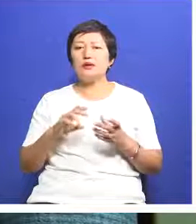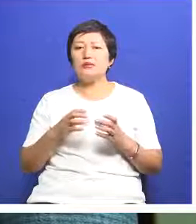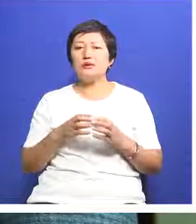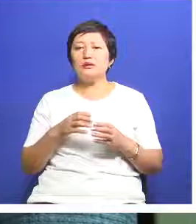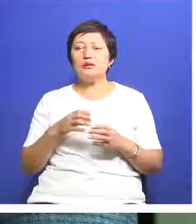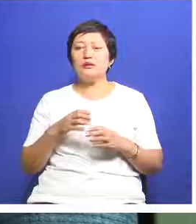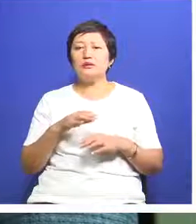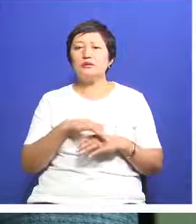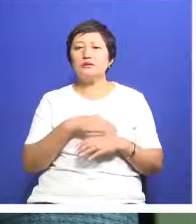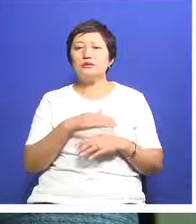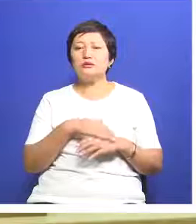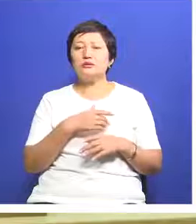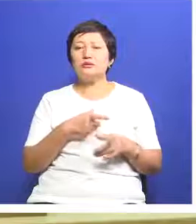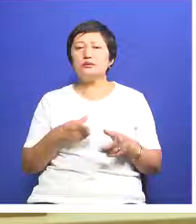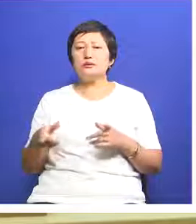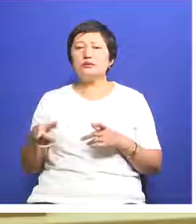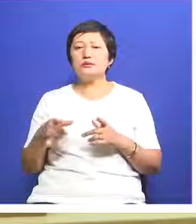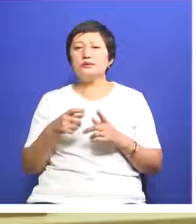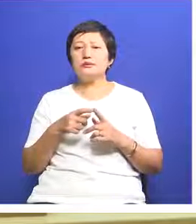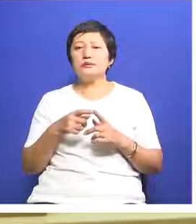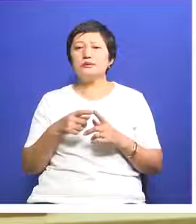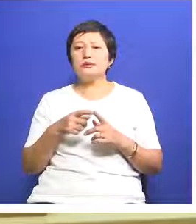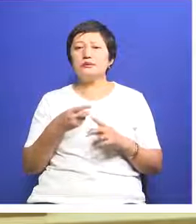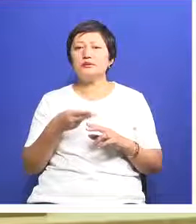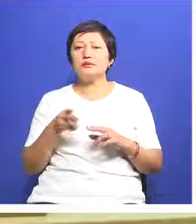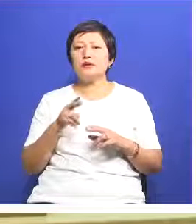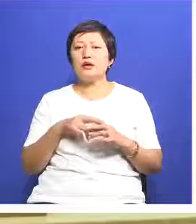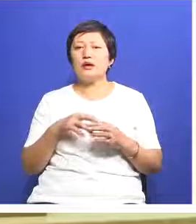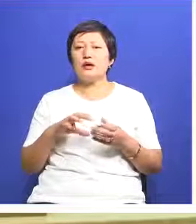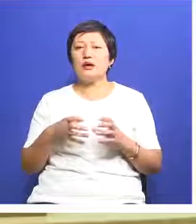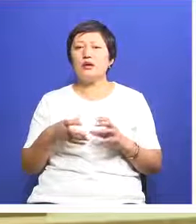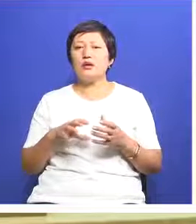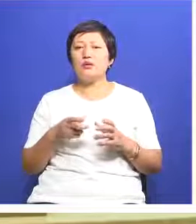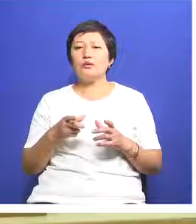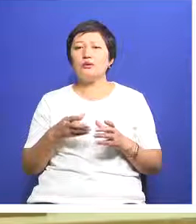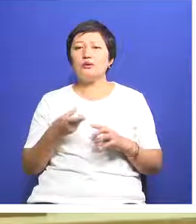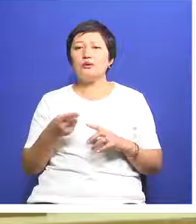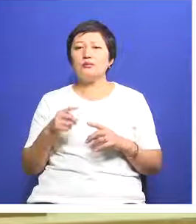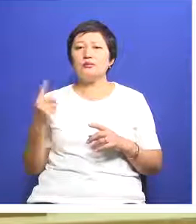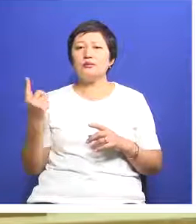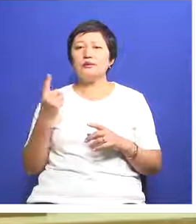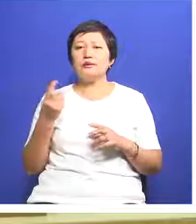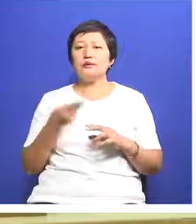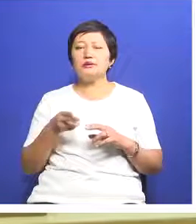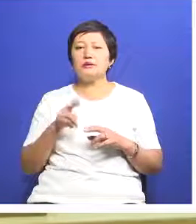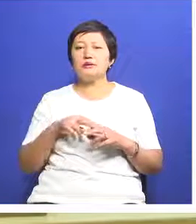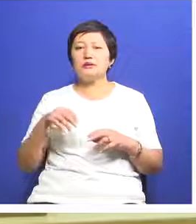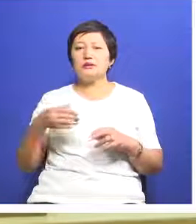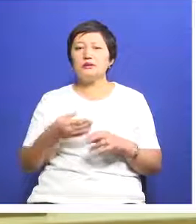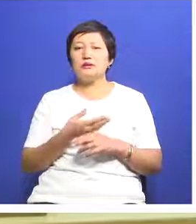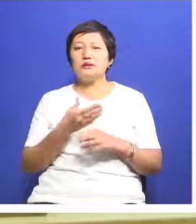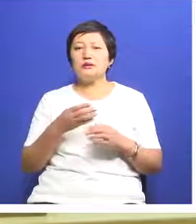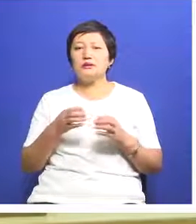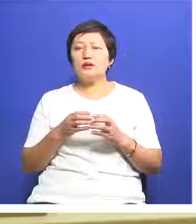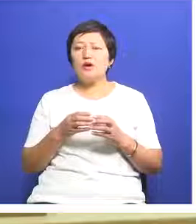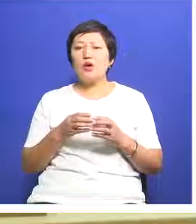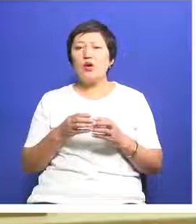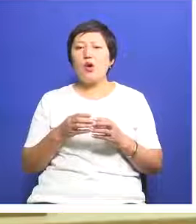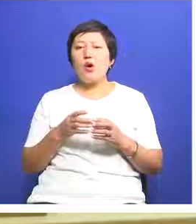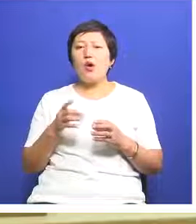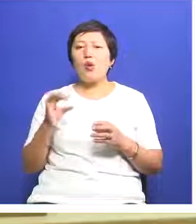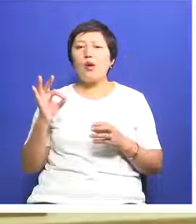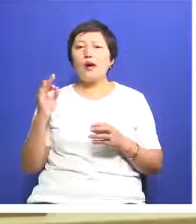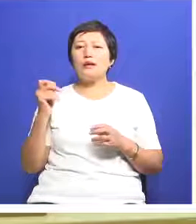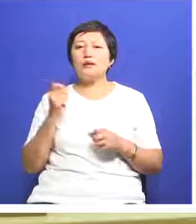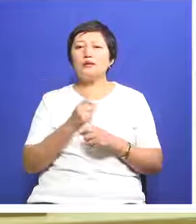да түзеліп келатыр деп есептейміз. Ауылда бірінші жаңа жыл басынан бері мынау көгалдандыру